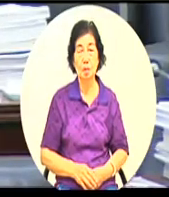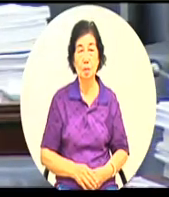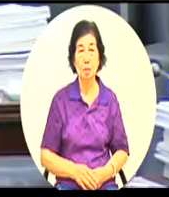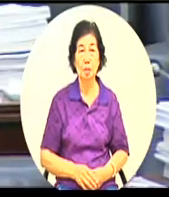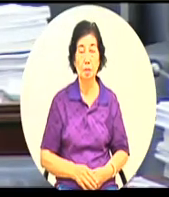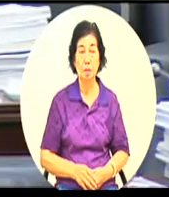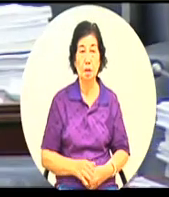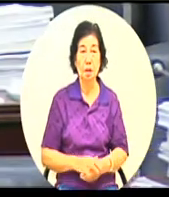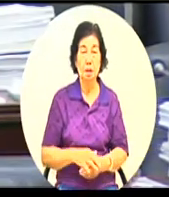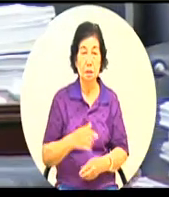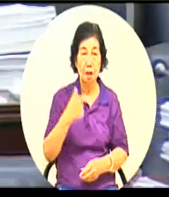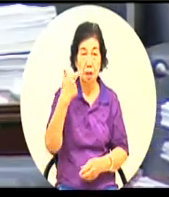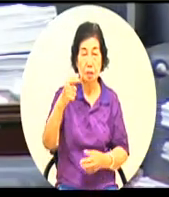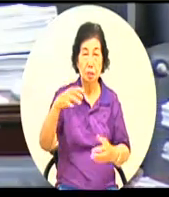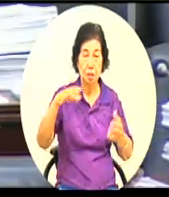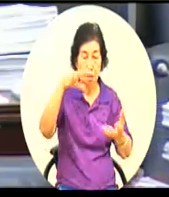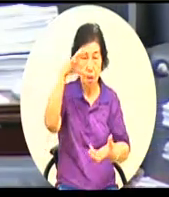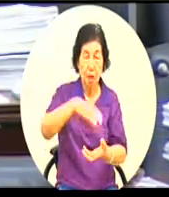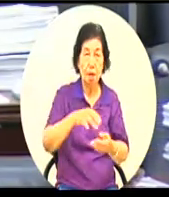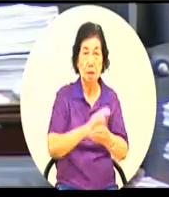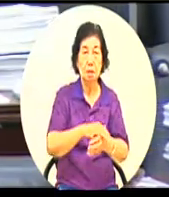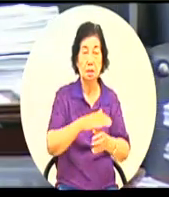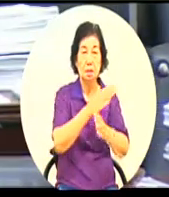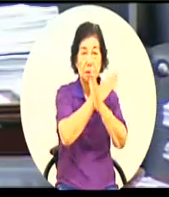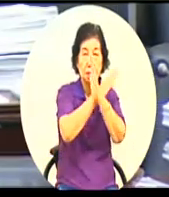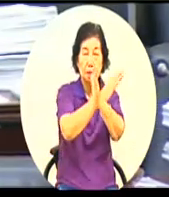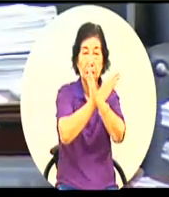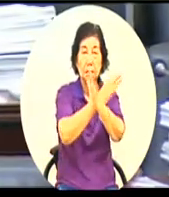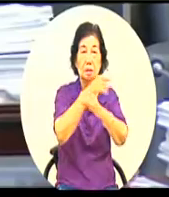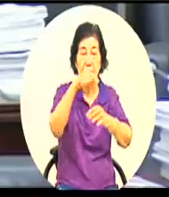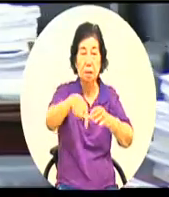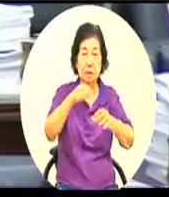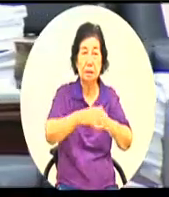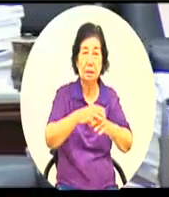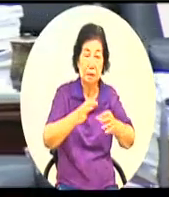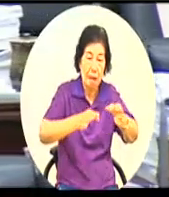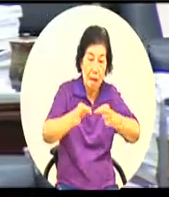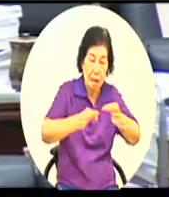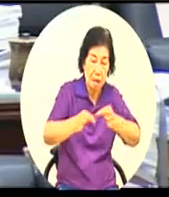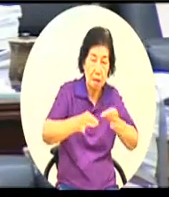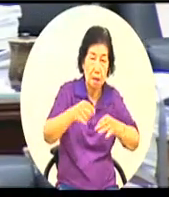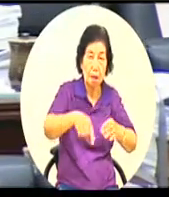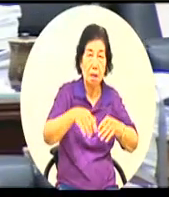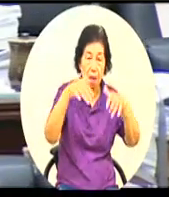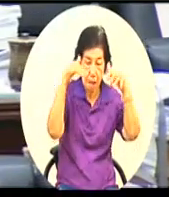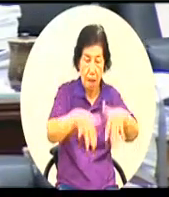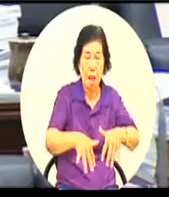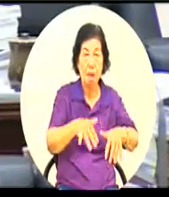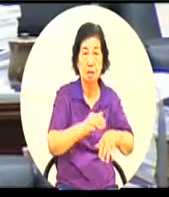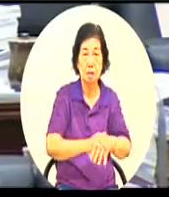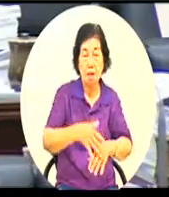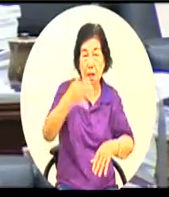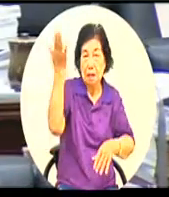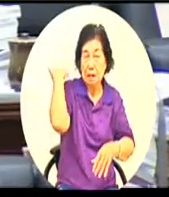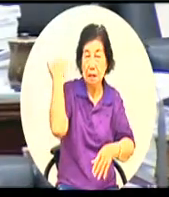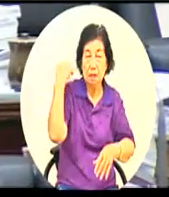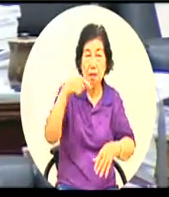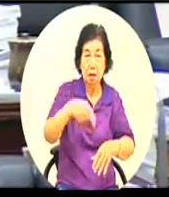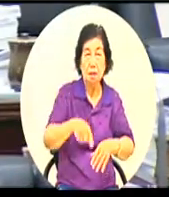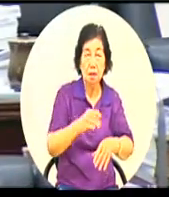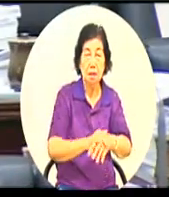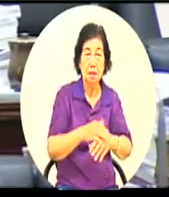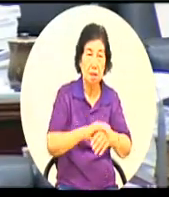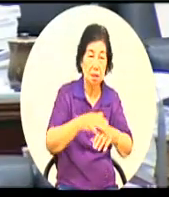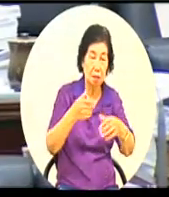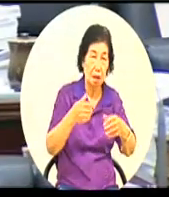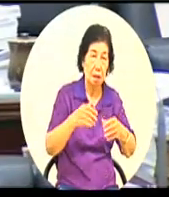六合夜市啊，你来看嘛，消掉这种型啊。过去是安尼啦，啊，即马是安尼